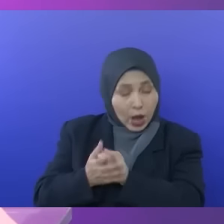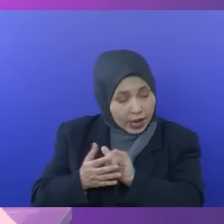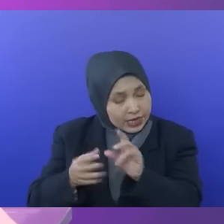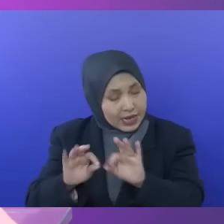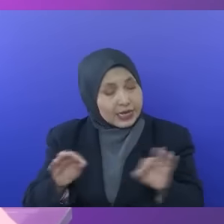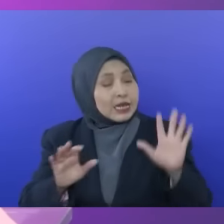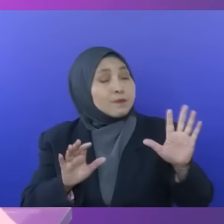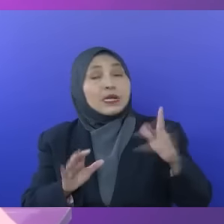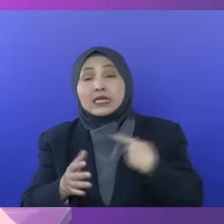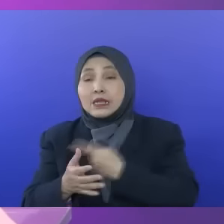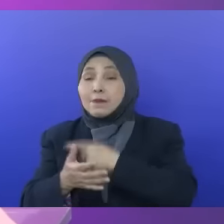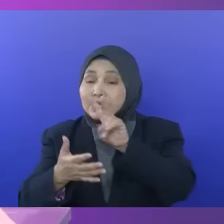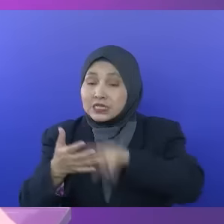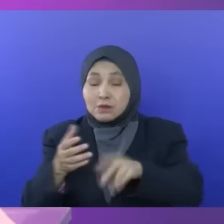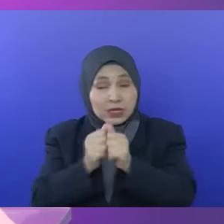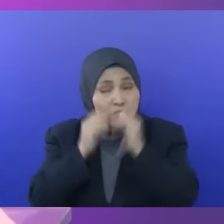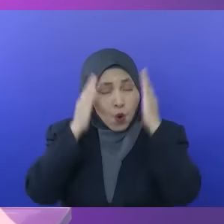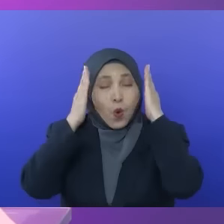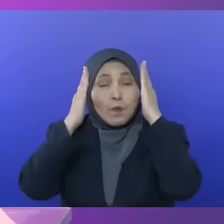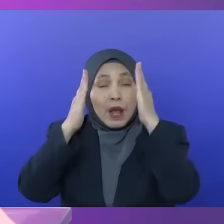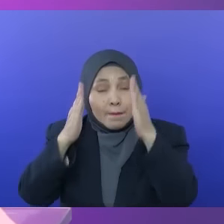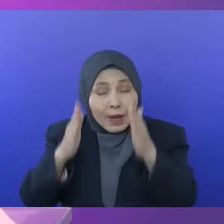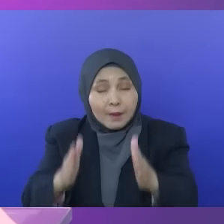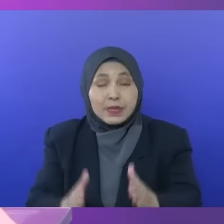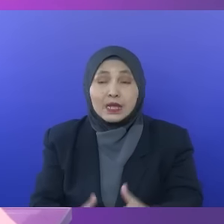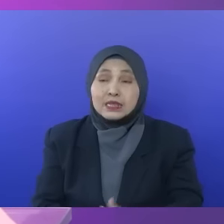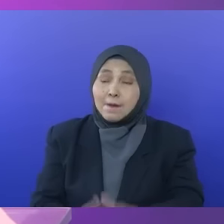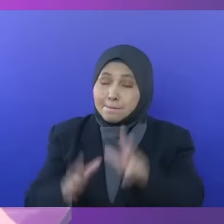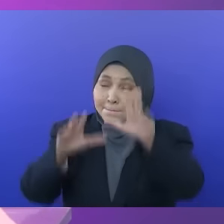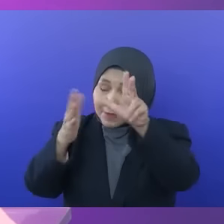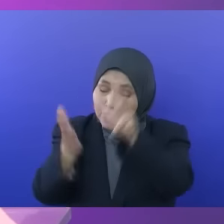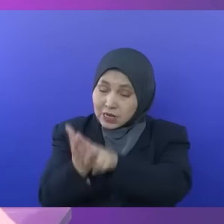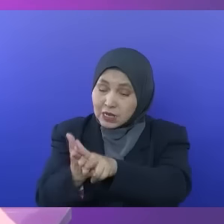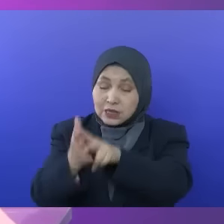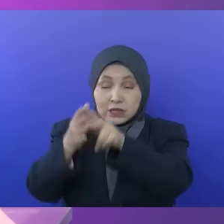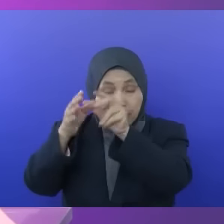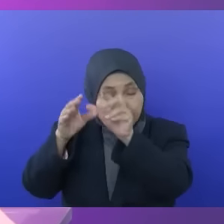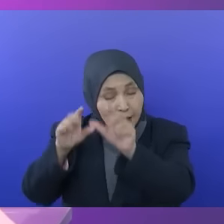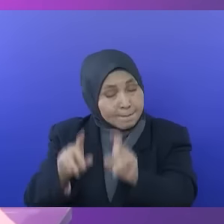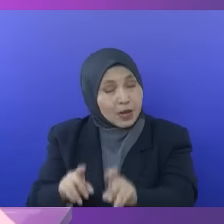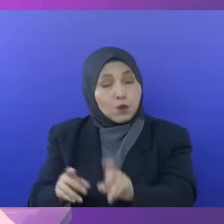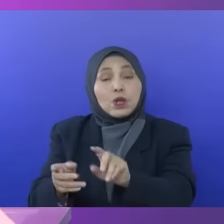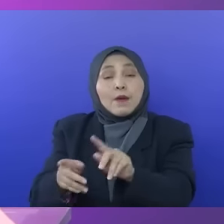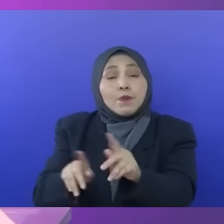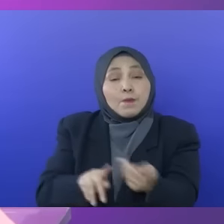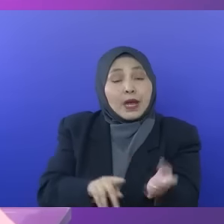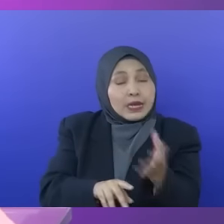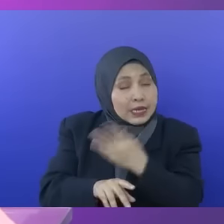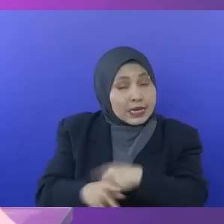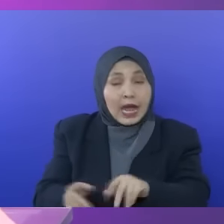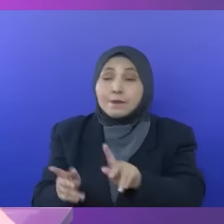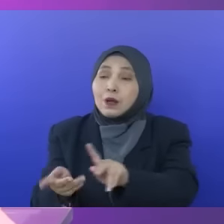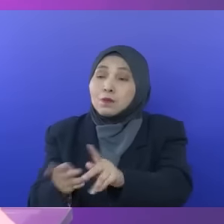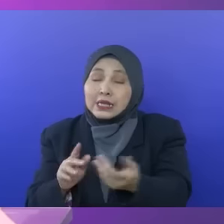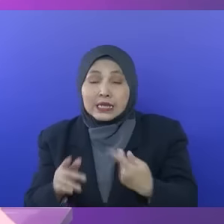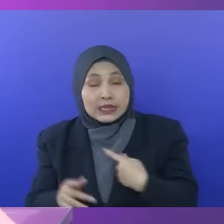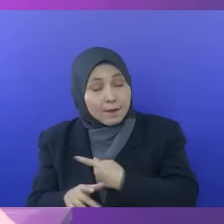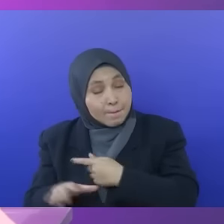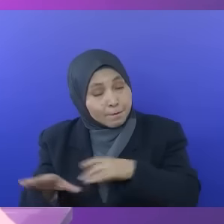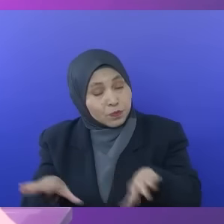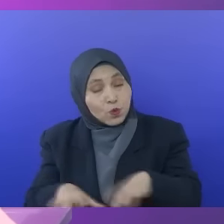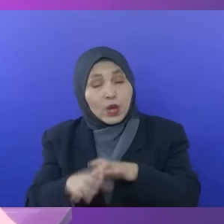untuk kita hayati bahwa ini memelukkan pengorbanan dan pengorbanan itu dengan kita melaksanakan